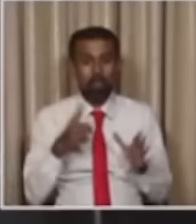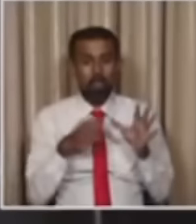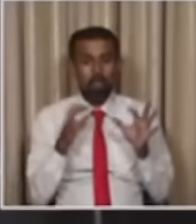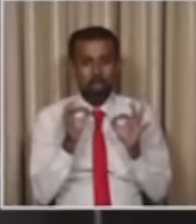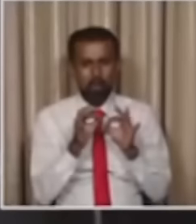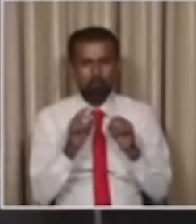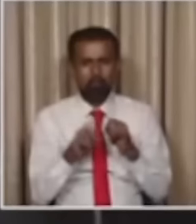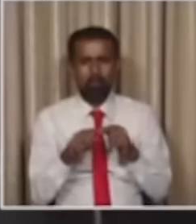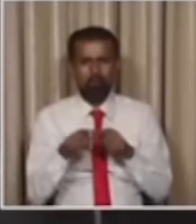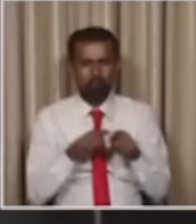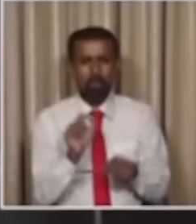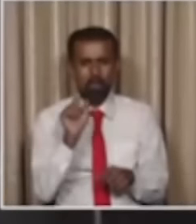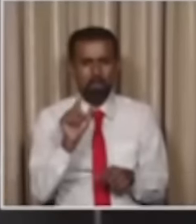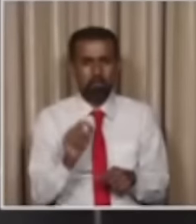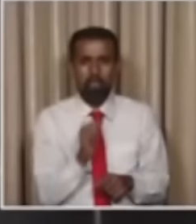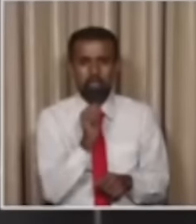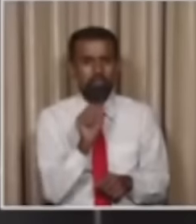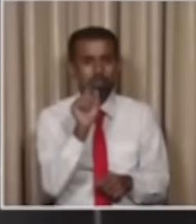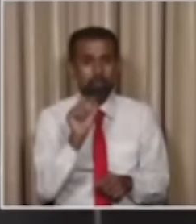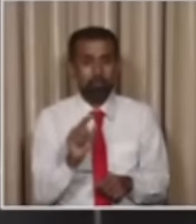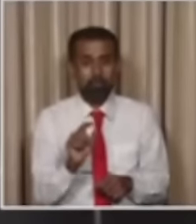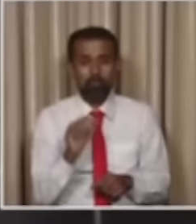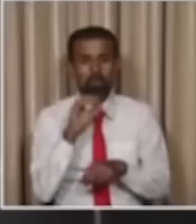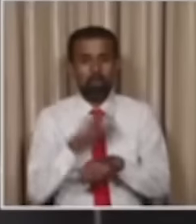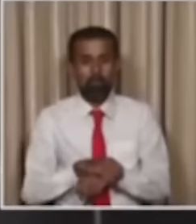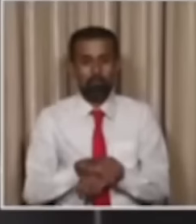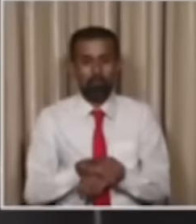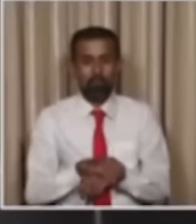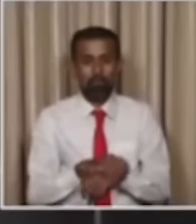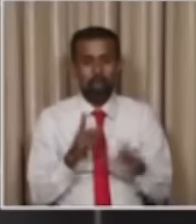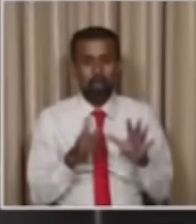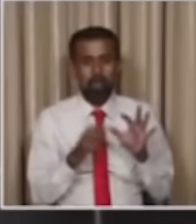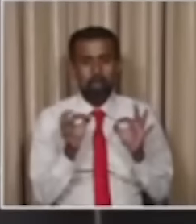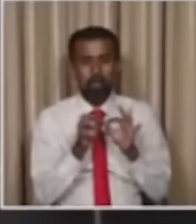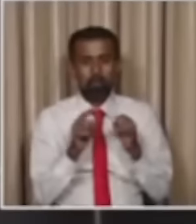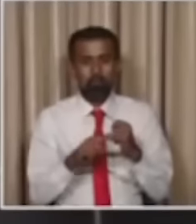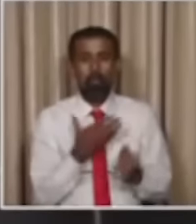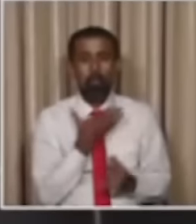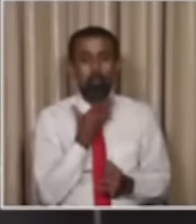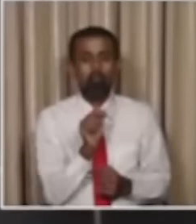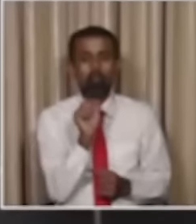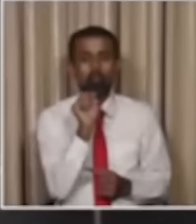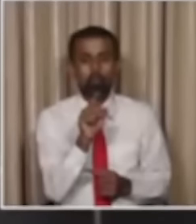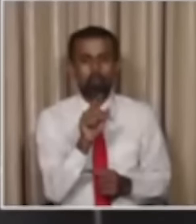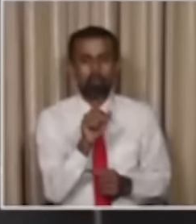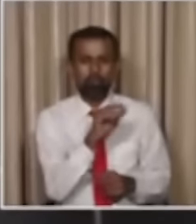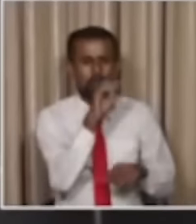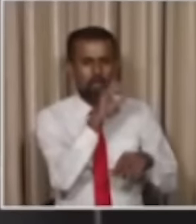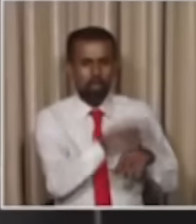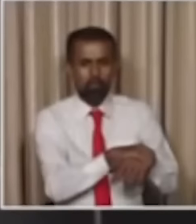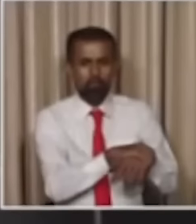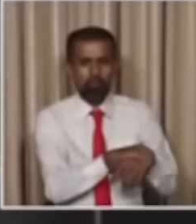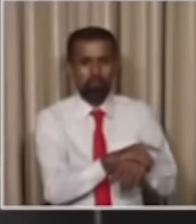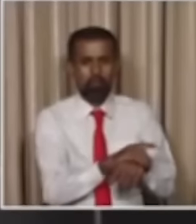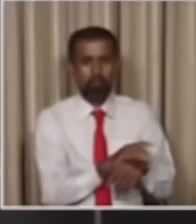වගේ නම් පාවිච්චි කරන්නේ. ඇත්ත නම් පාවිච්චි කරොත් තමයි අහුවෙන්නේ. අබුහින් කියලා බොරු නම් පාවිච්චි කරන්න ඒක අහුනොත් ඒක පැත්තකට